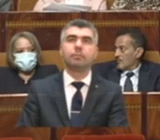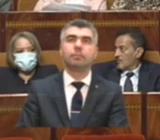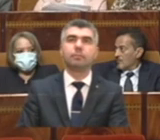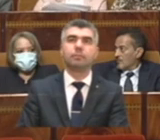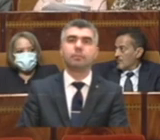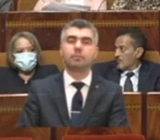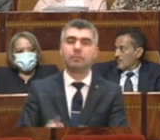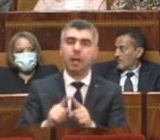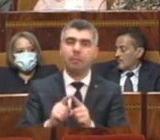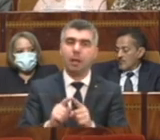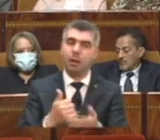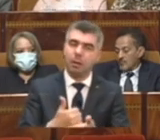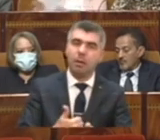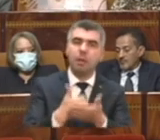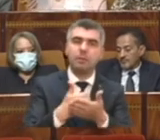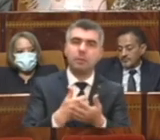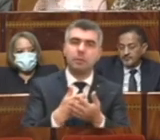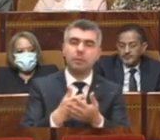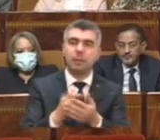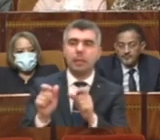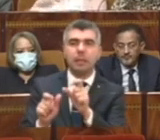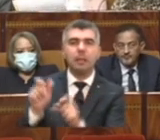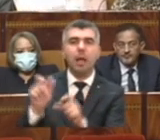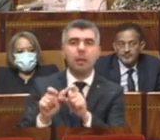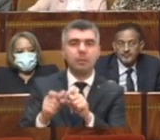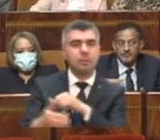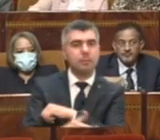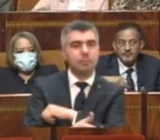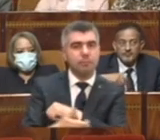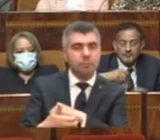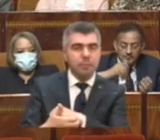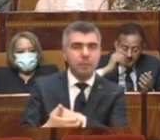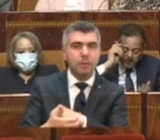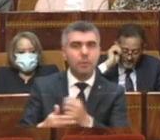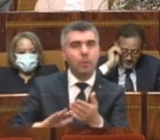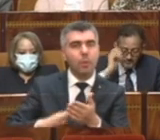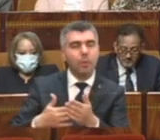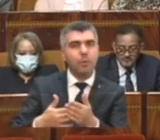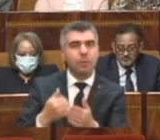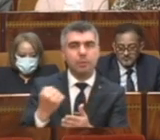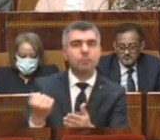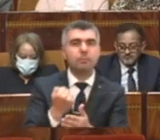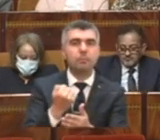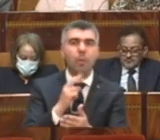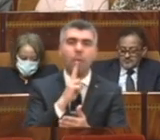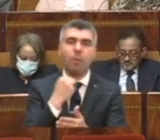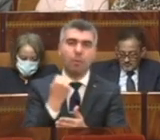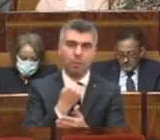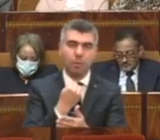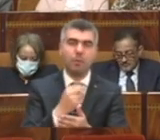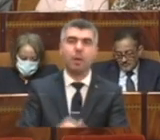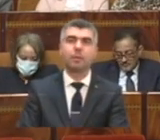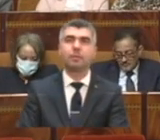جبر ضرار جماعي لهذا الناس، هذو الناس البسطاء الذين ينتظرون من هذه الحكومة